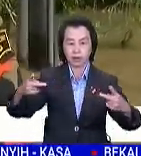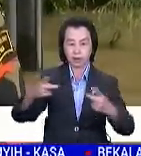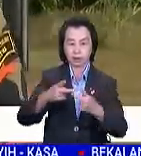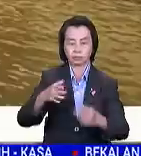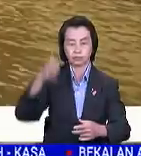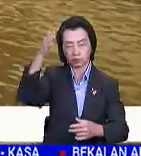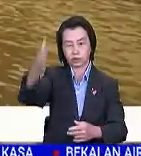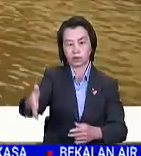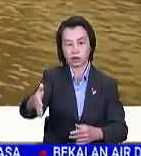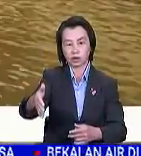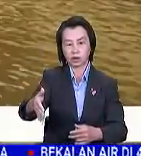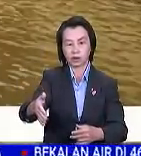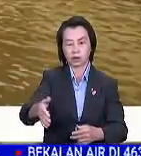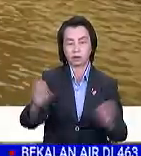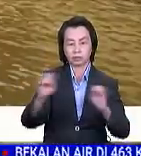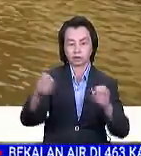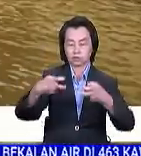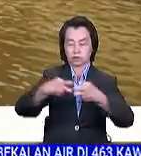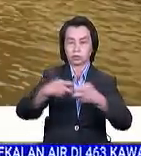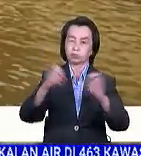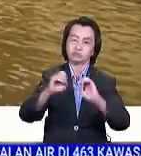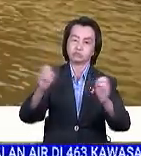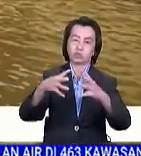akan Tiada bekalan